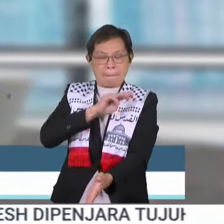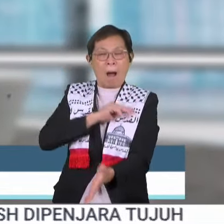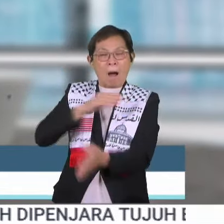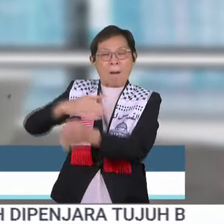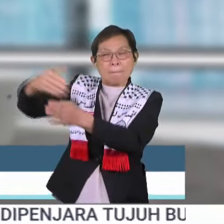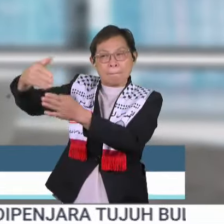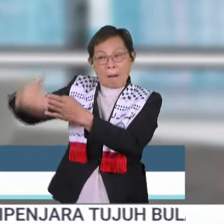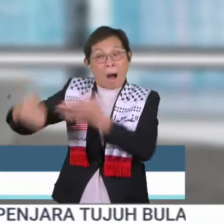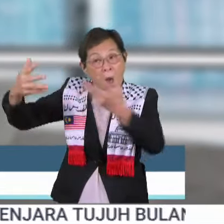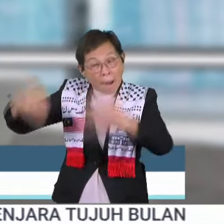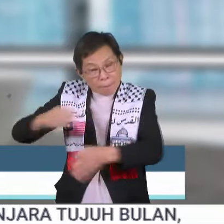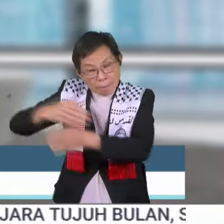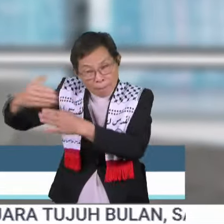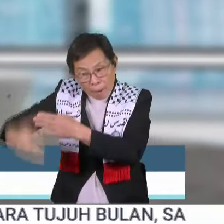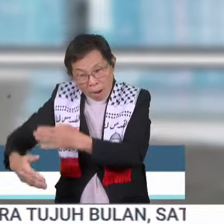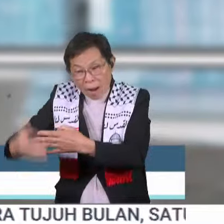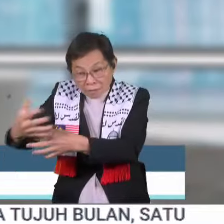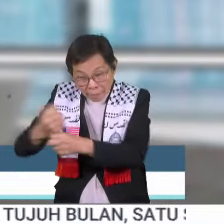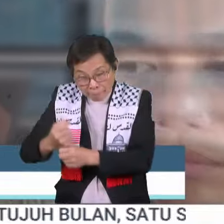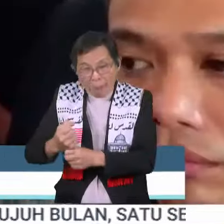penyelesaian mengenainya